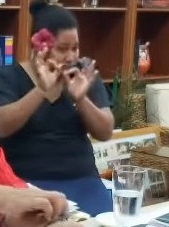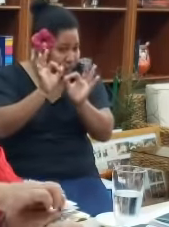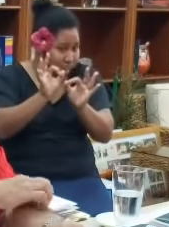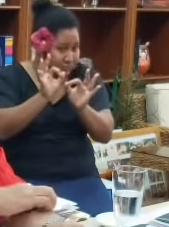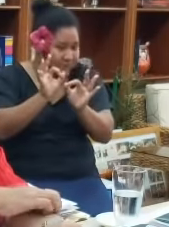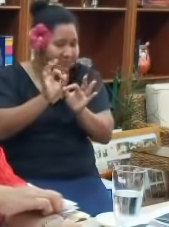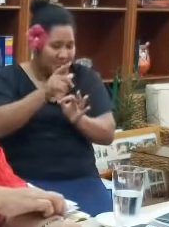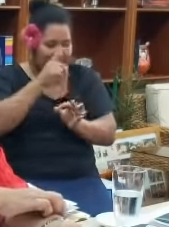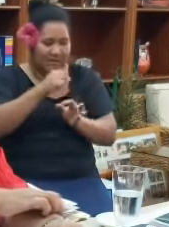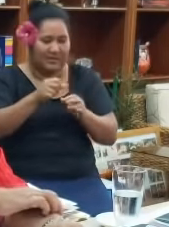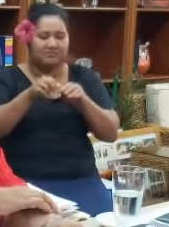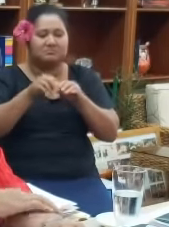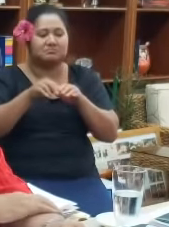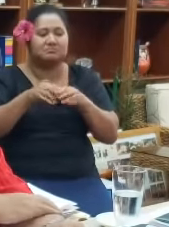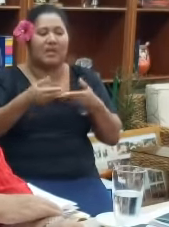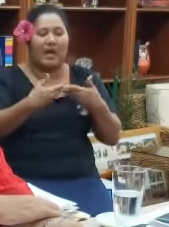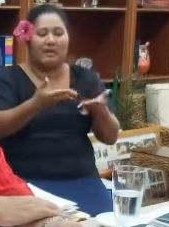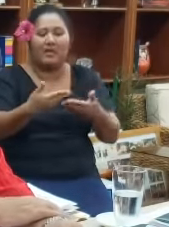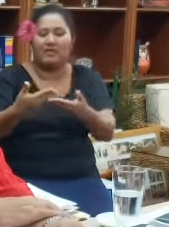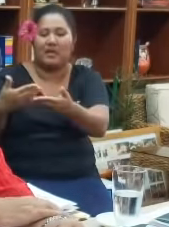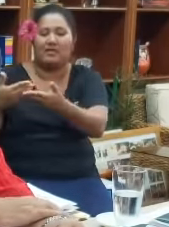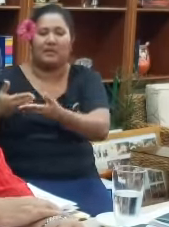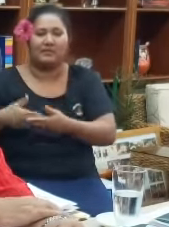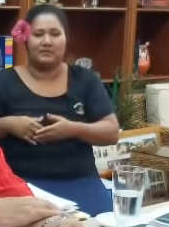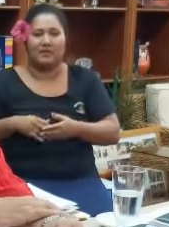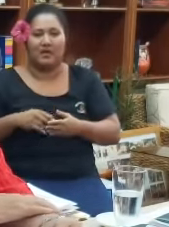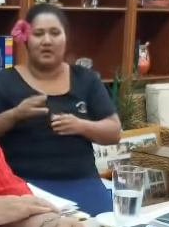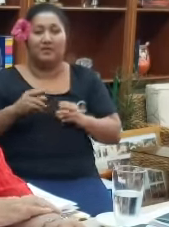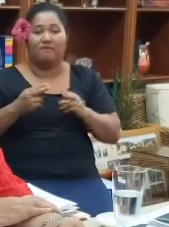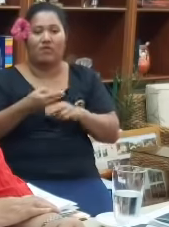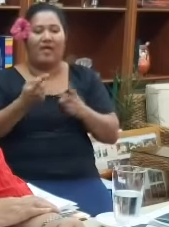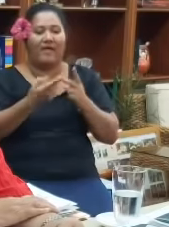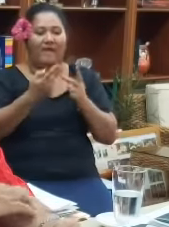wa o ta lo na a mo o se fe mo ta to fa o ngai